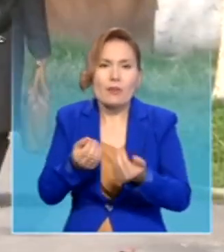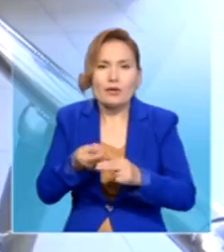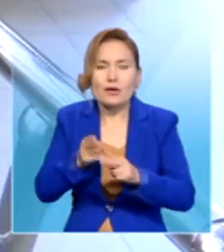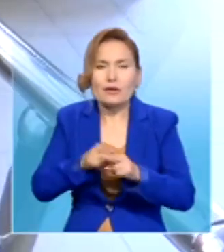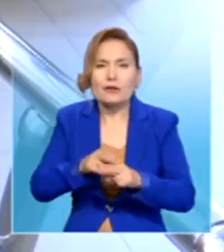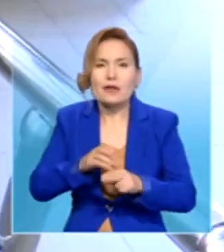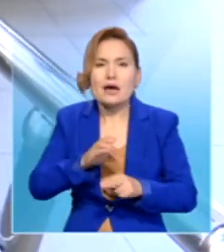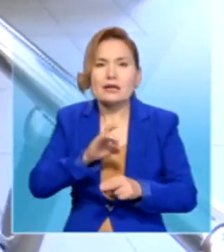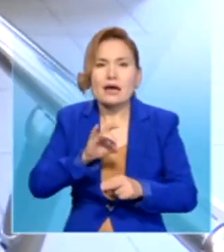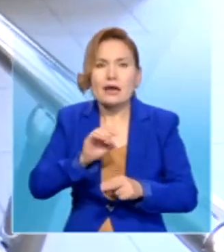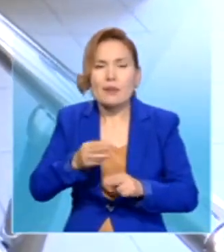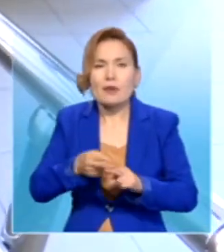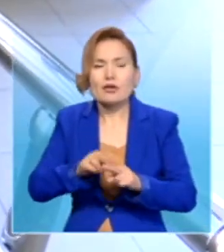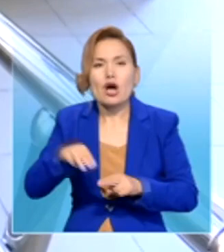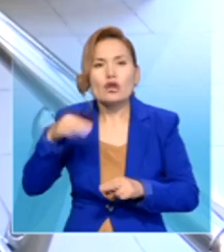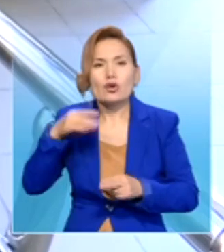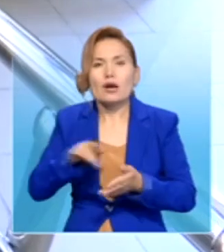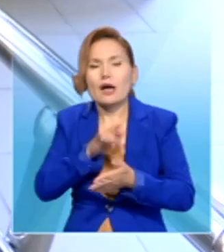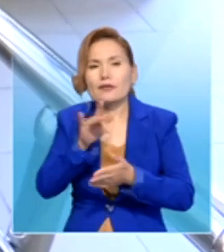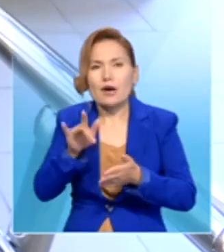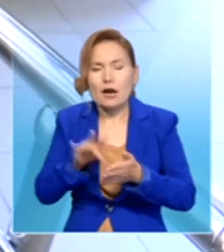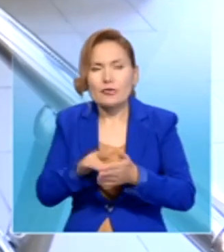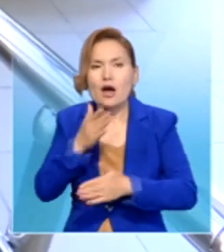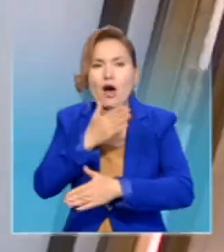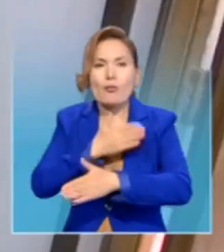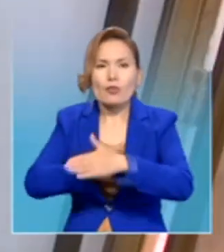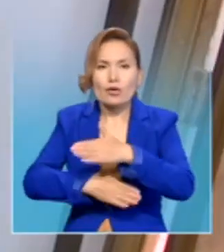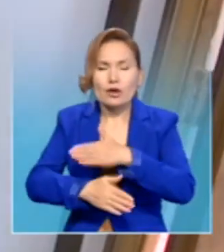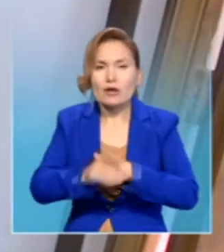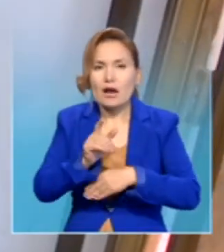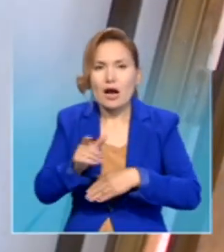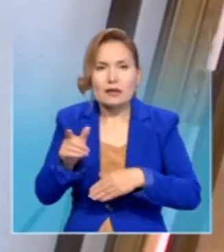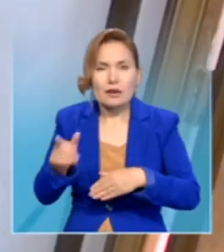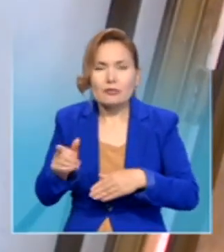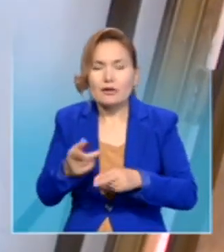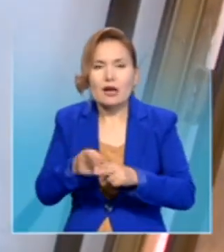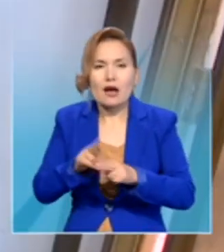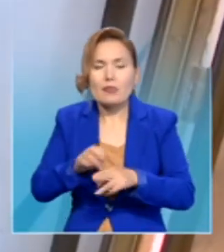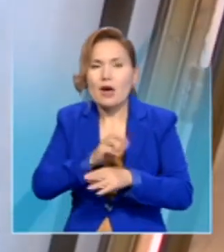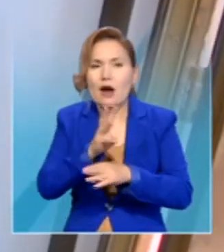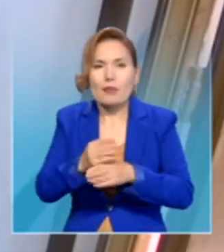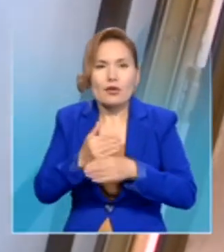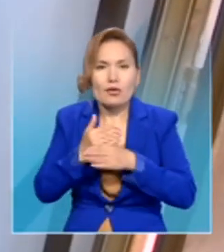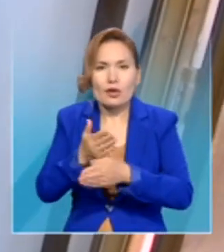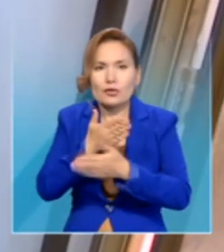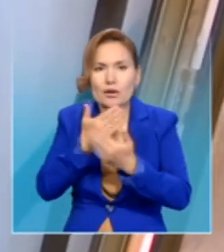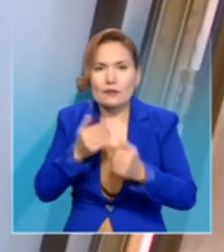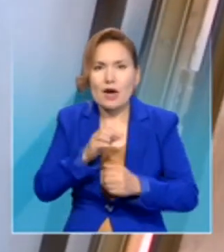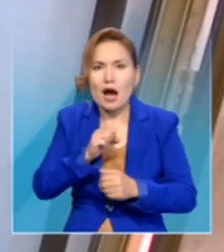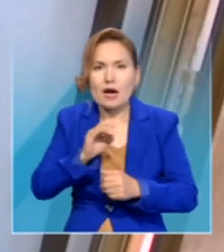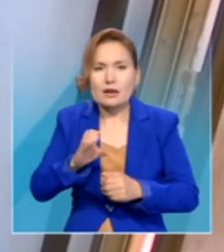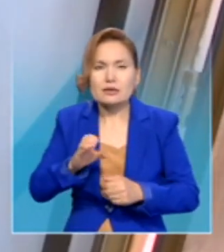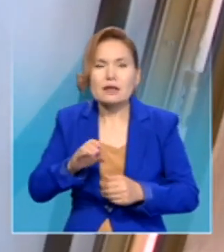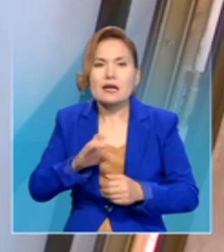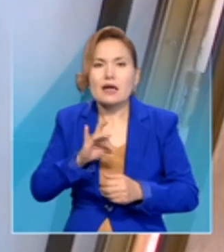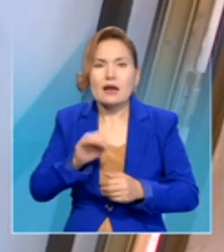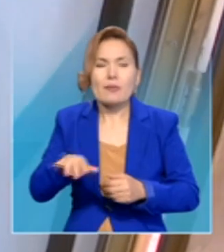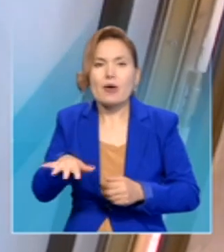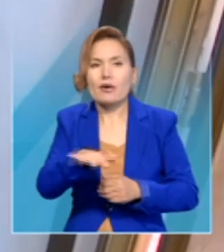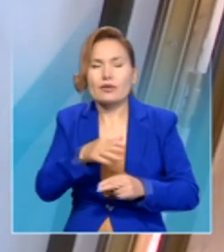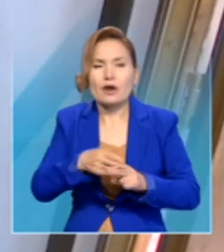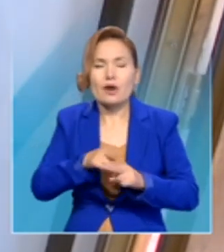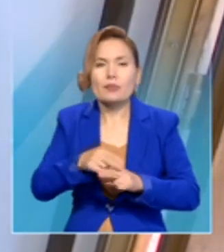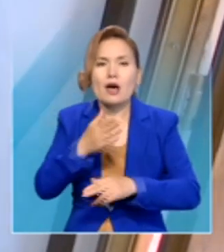және Түркістан қаласында керісінше мүгедектер керекті құрал жабдықтармен қамтамасыз етілмеген. Арыс қаласы мен Сайрам ауданында кембағал